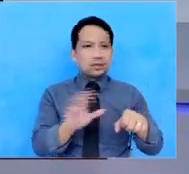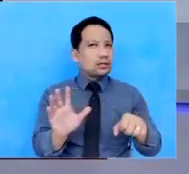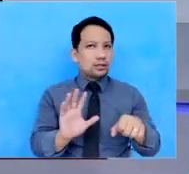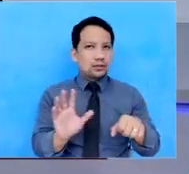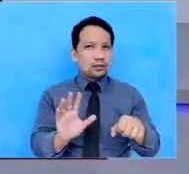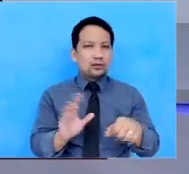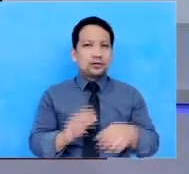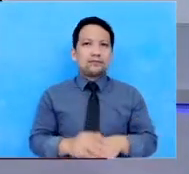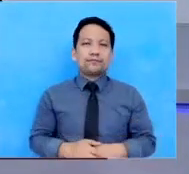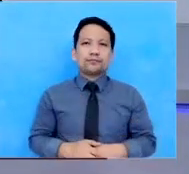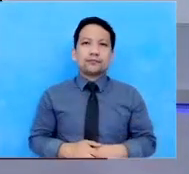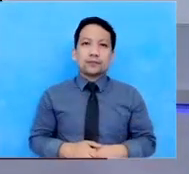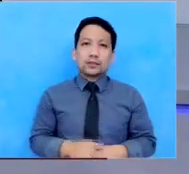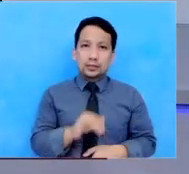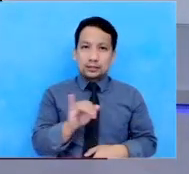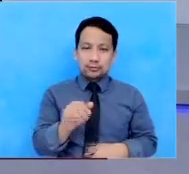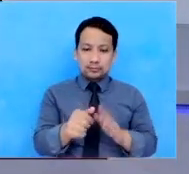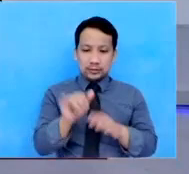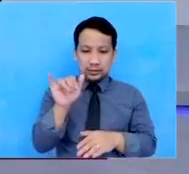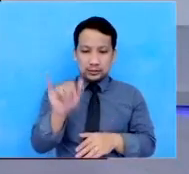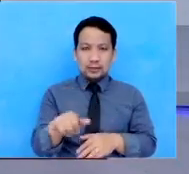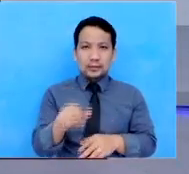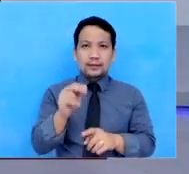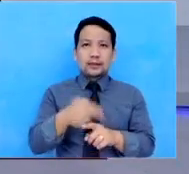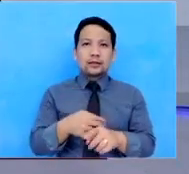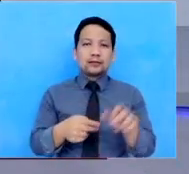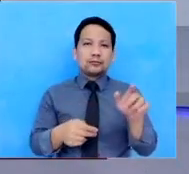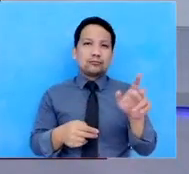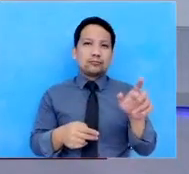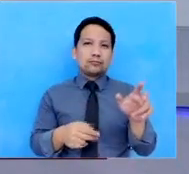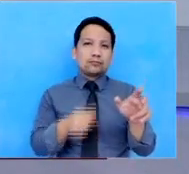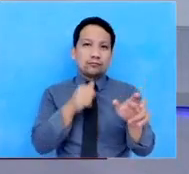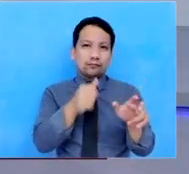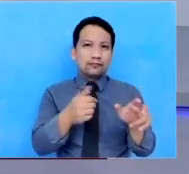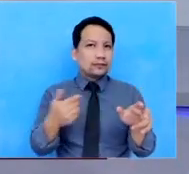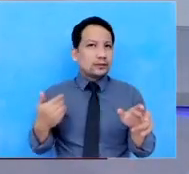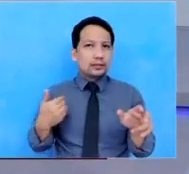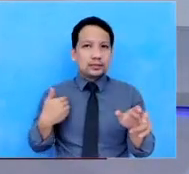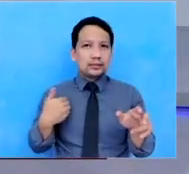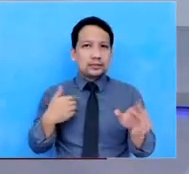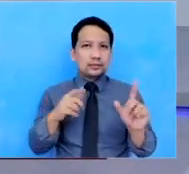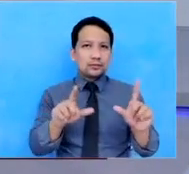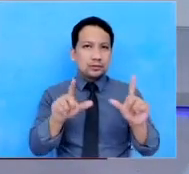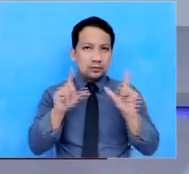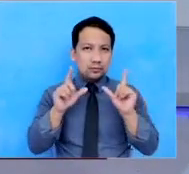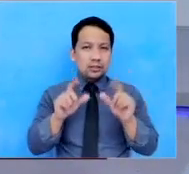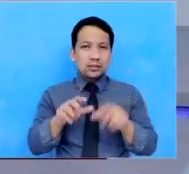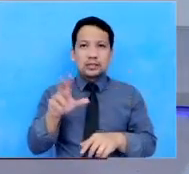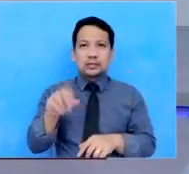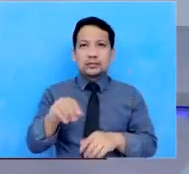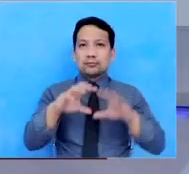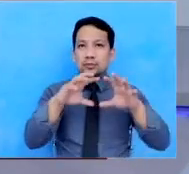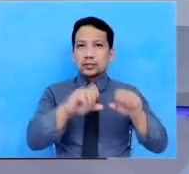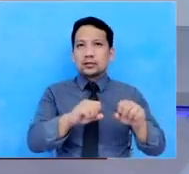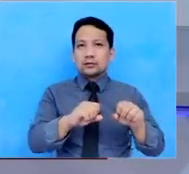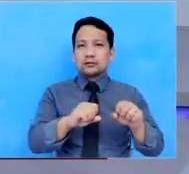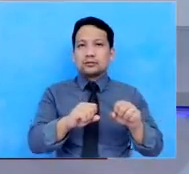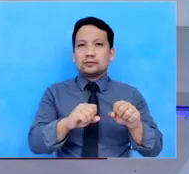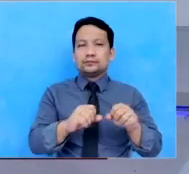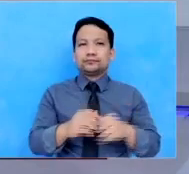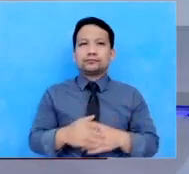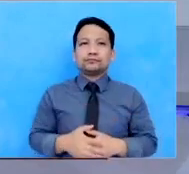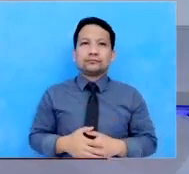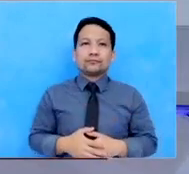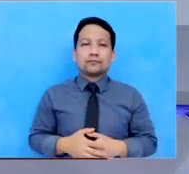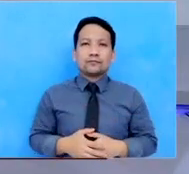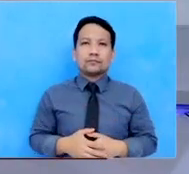hindi sumipot si Bantag sa November 23, hindi rin po siya magiging wanted at hindi rin siya dadamputin o aarestuhin.